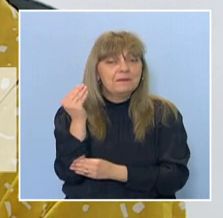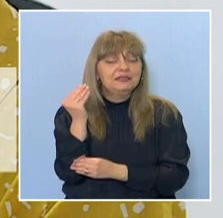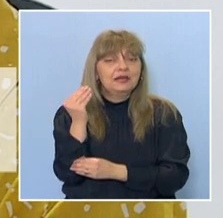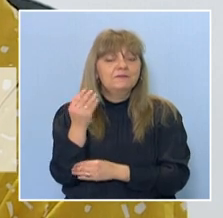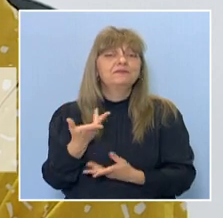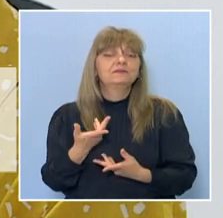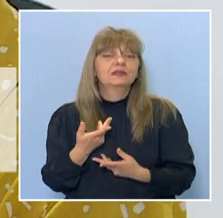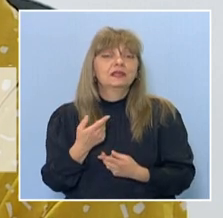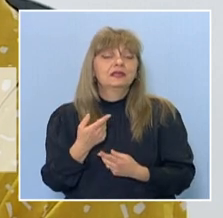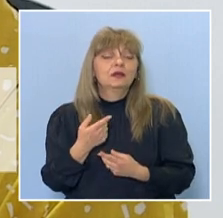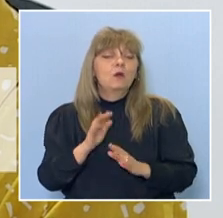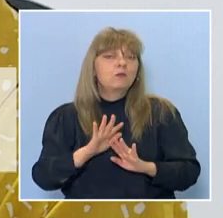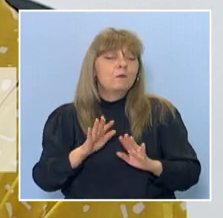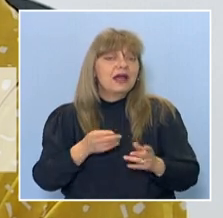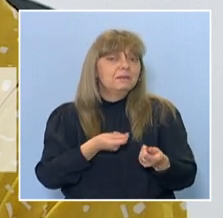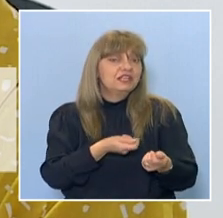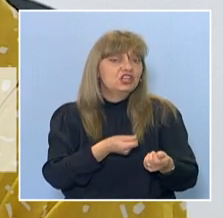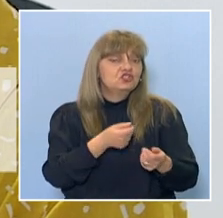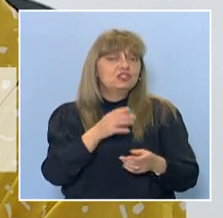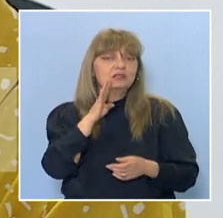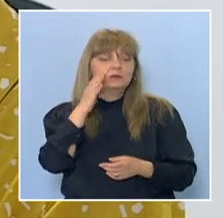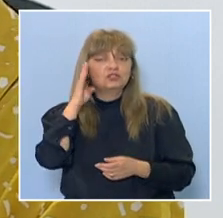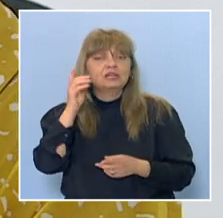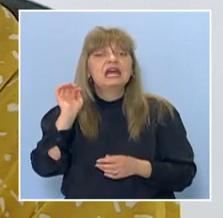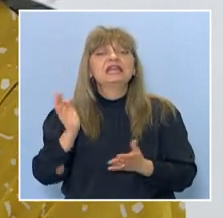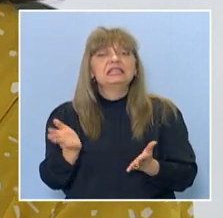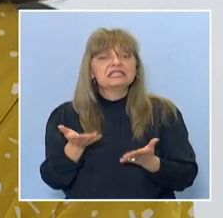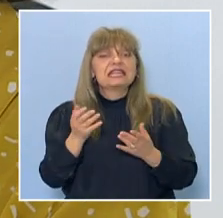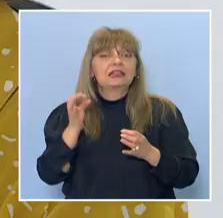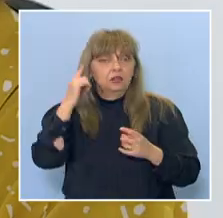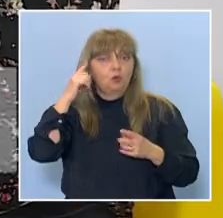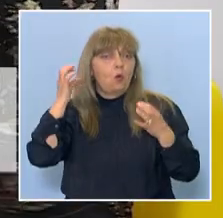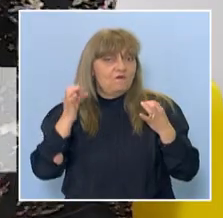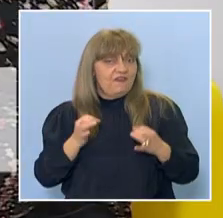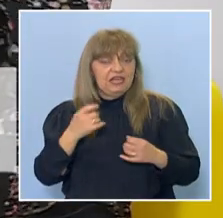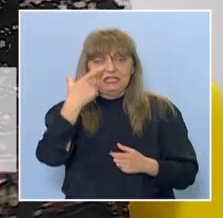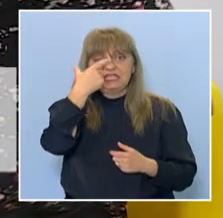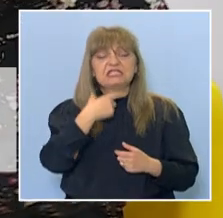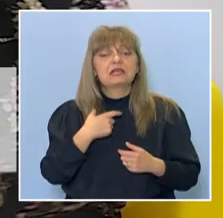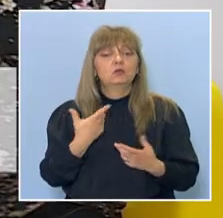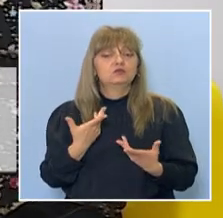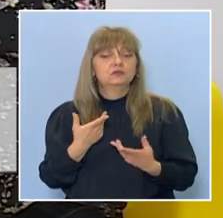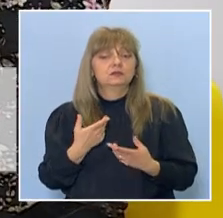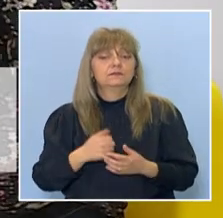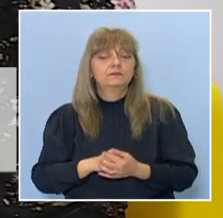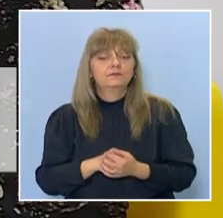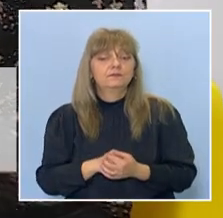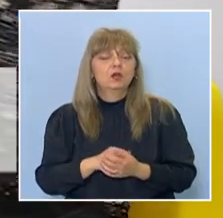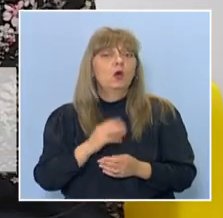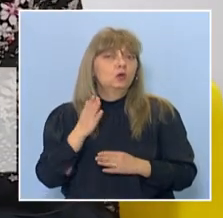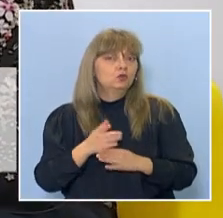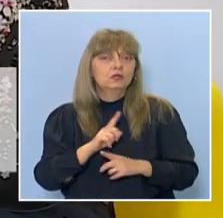на родителите, за да станат по-уверени и по-самостоятелни. Ако те не променят нещо